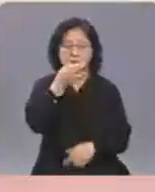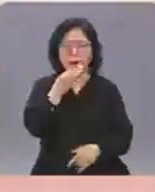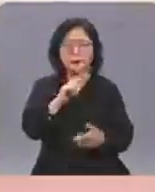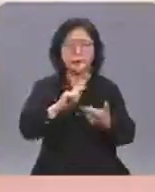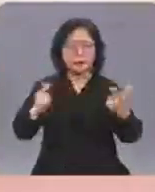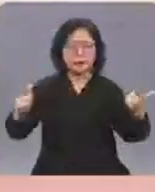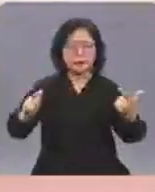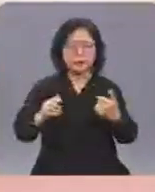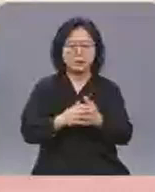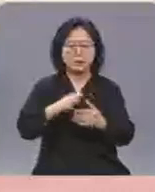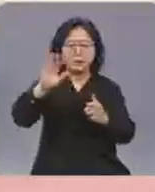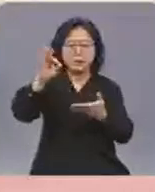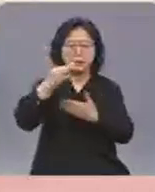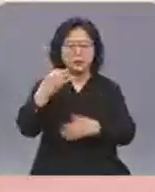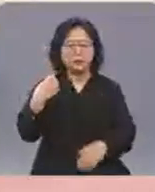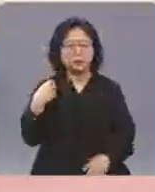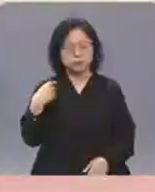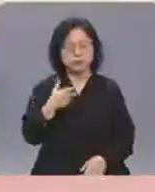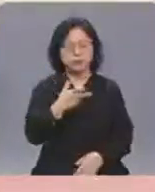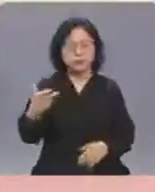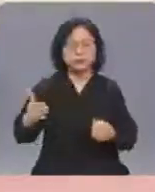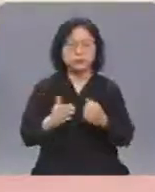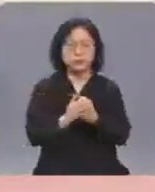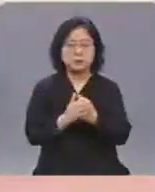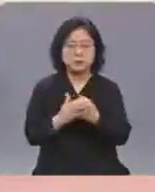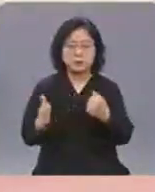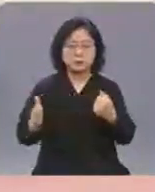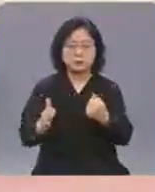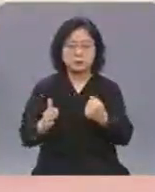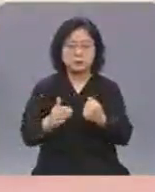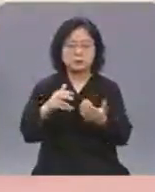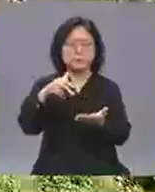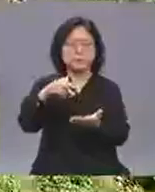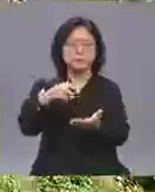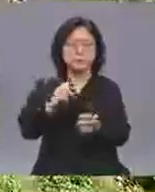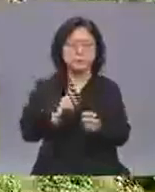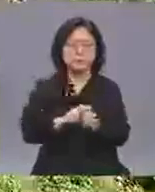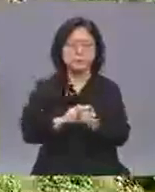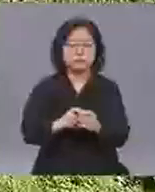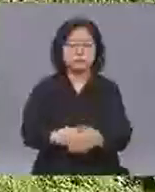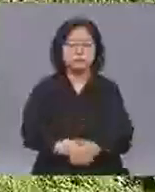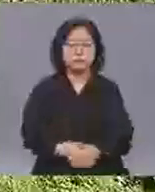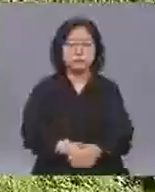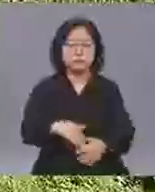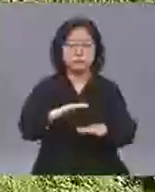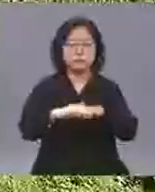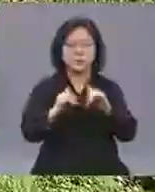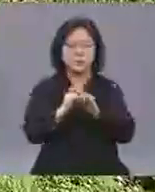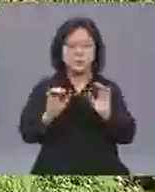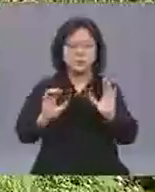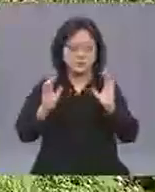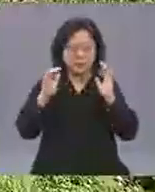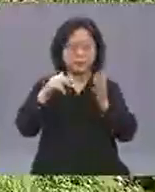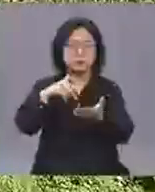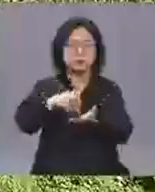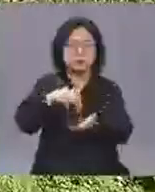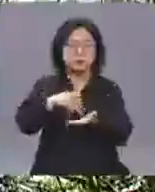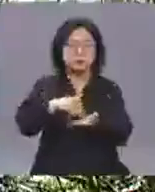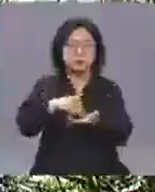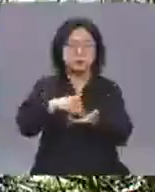인해서 인건비 너무 과중되고 있다 이런 취지에서 농민들은 환영하는